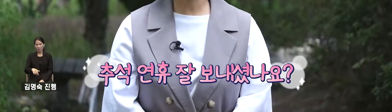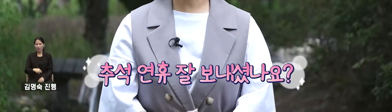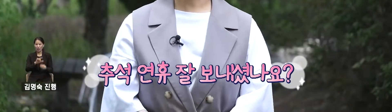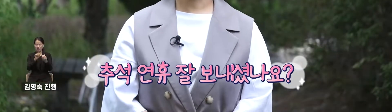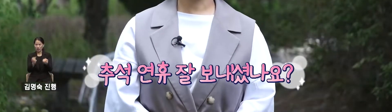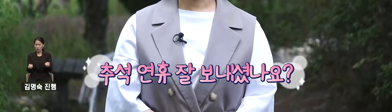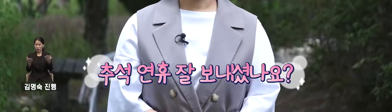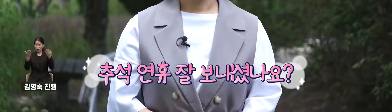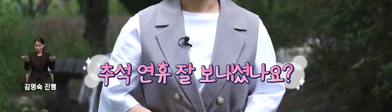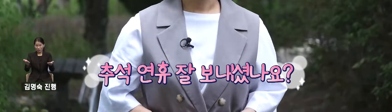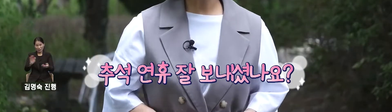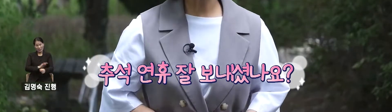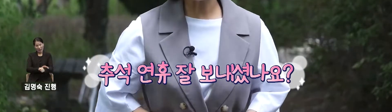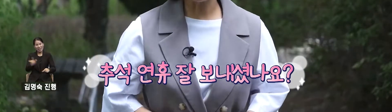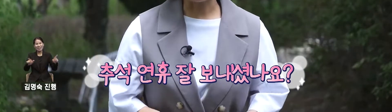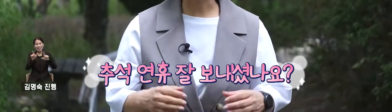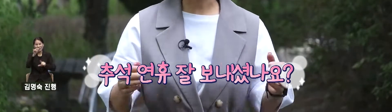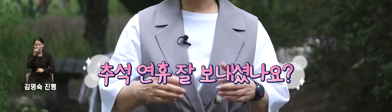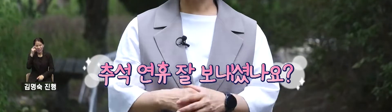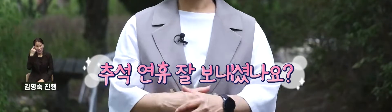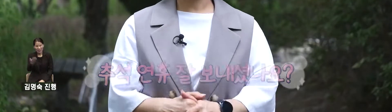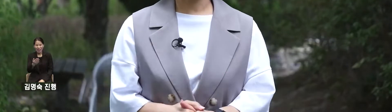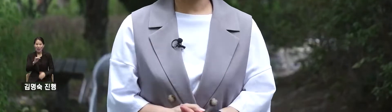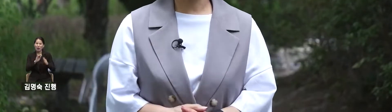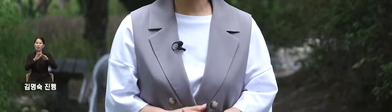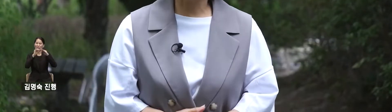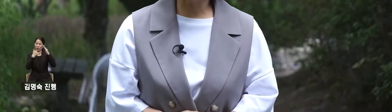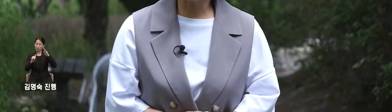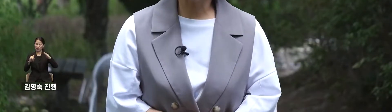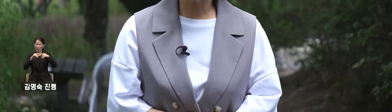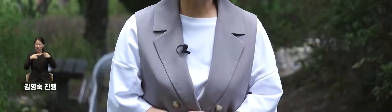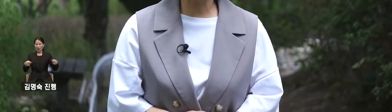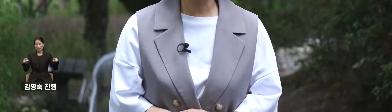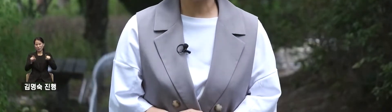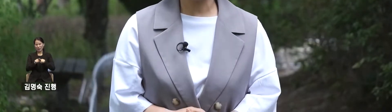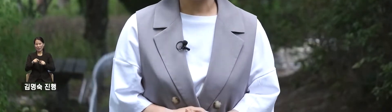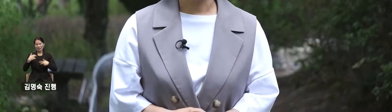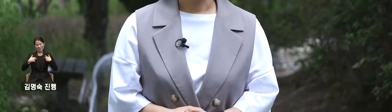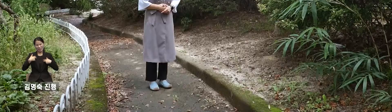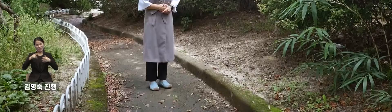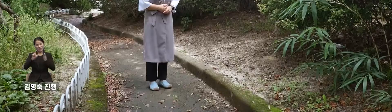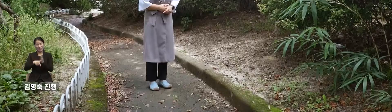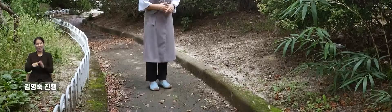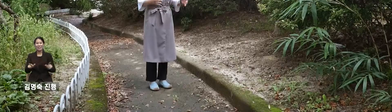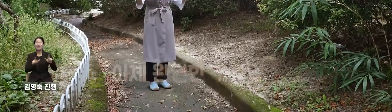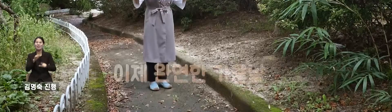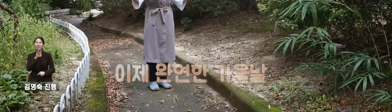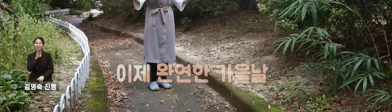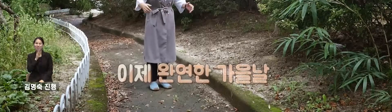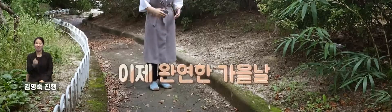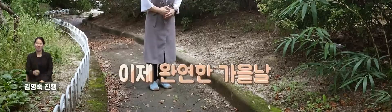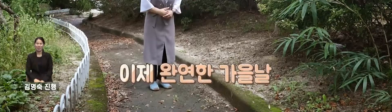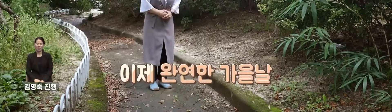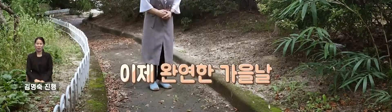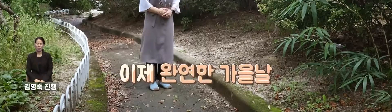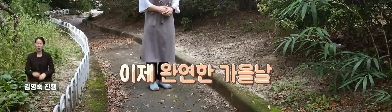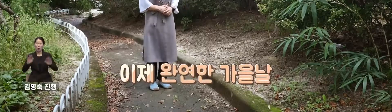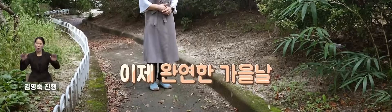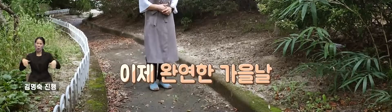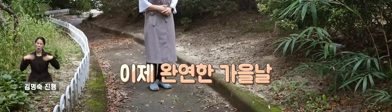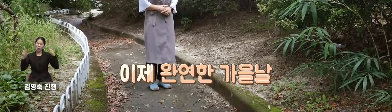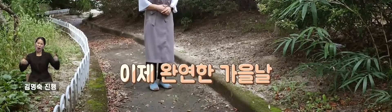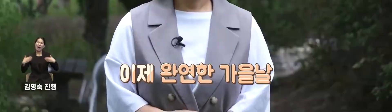잘 보내셨나요? 모처럼 가족들과 함께 즐거운 시간을 보냈는데요. 자, 이제 완연한 가을인